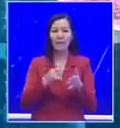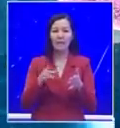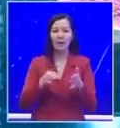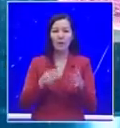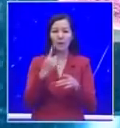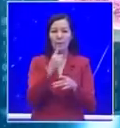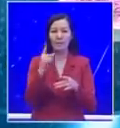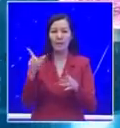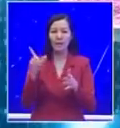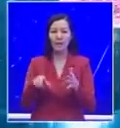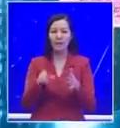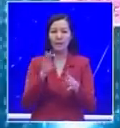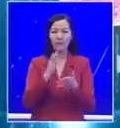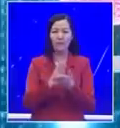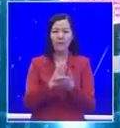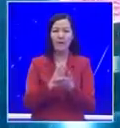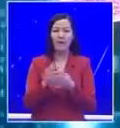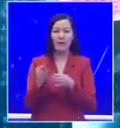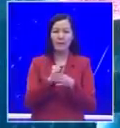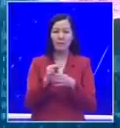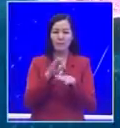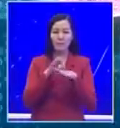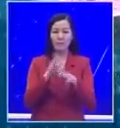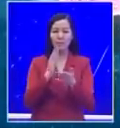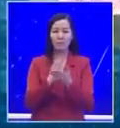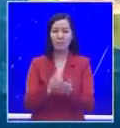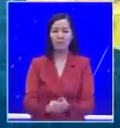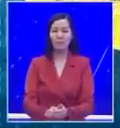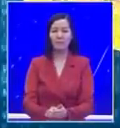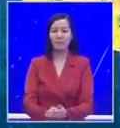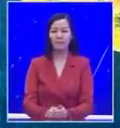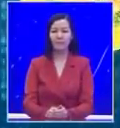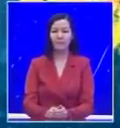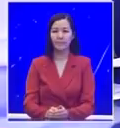бір-бір адамнан. Қазіргі таңда олар қажетті ем-домдарын алып жатыр.